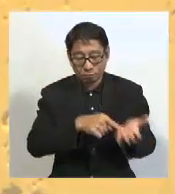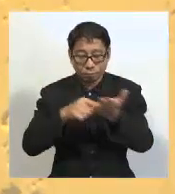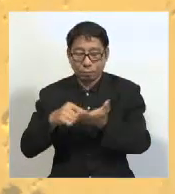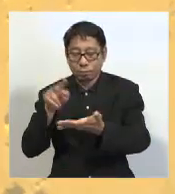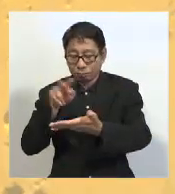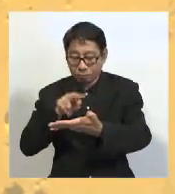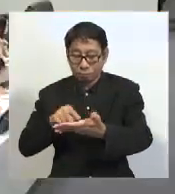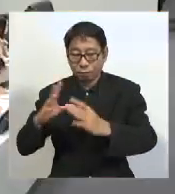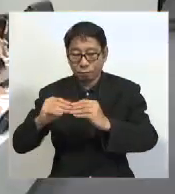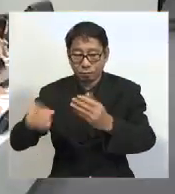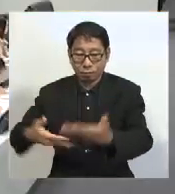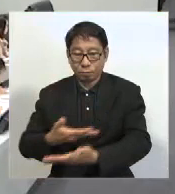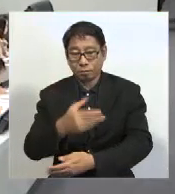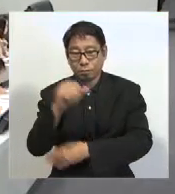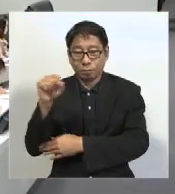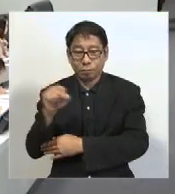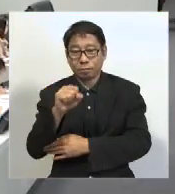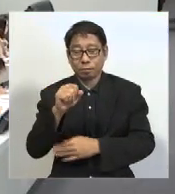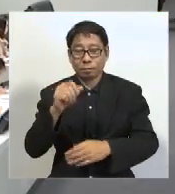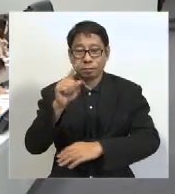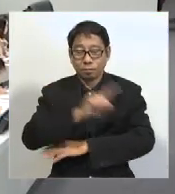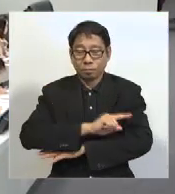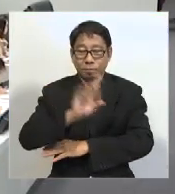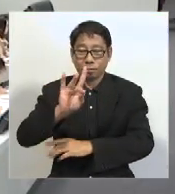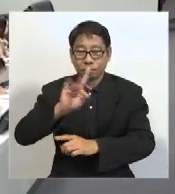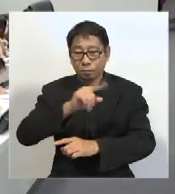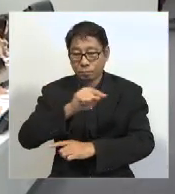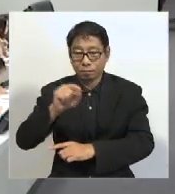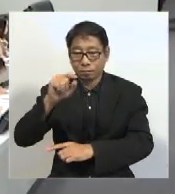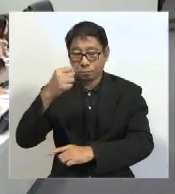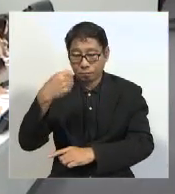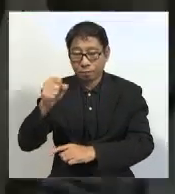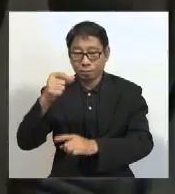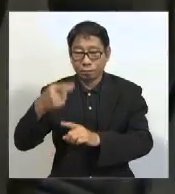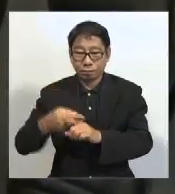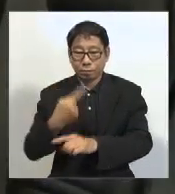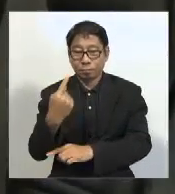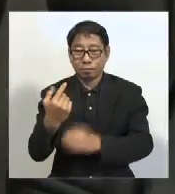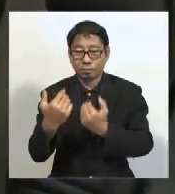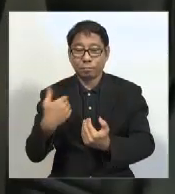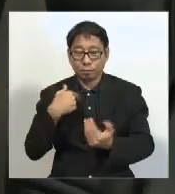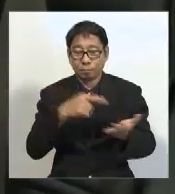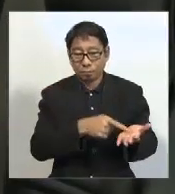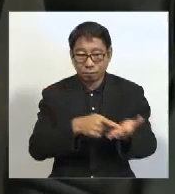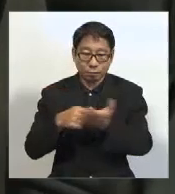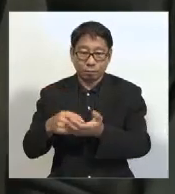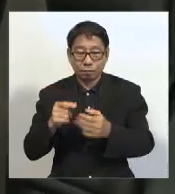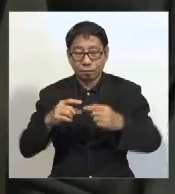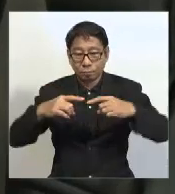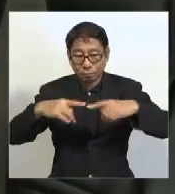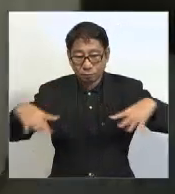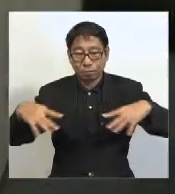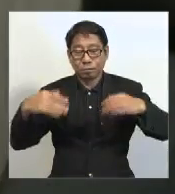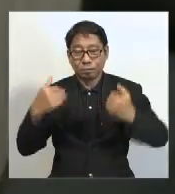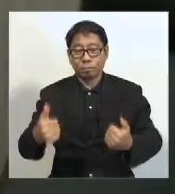พิจารณาของที่ประชุมสภาผู้แทนราษฎรในวันที่8ถึง10มกราคมนี้ซึ่งอาจจะยื่นอภิปรายไม่ไว้วาง